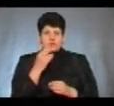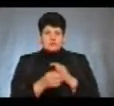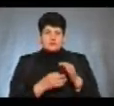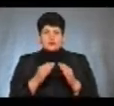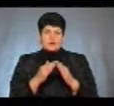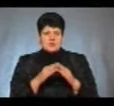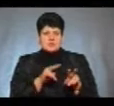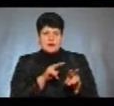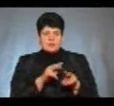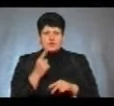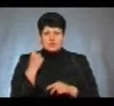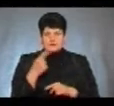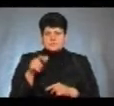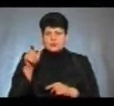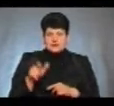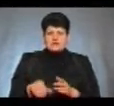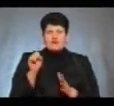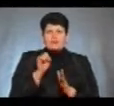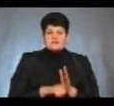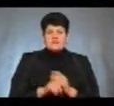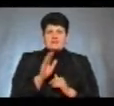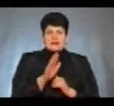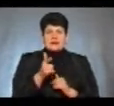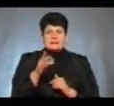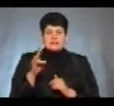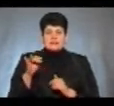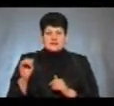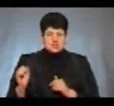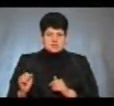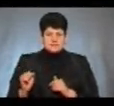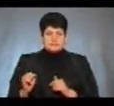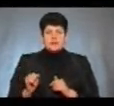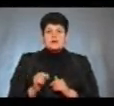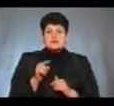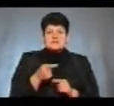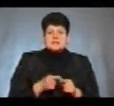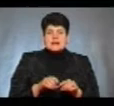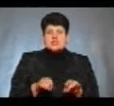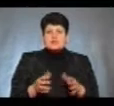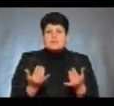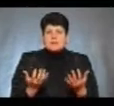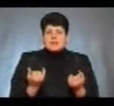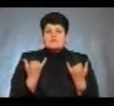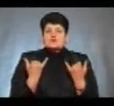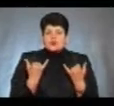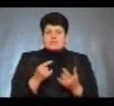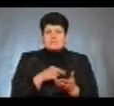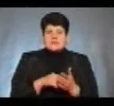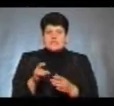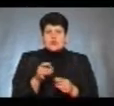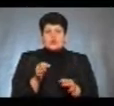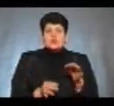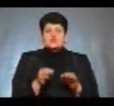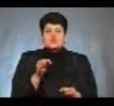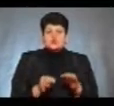арештом один з підозрюваних у вбивстві Віталія Гнатишина – Володимир Біляшевич. Таке рішення прийняв сьогодні Тернопільський міськрайонний суд.